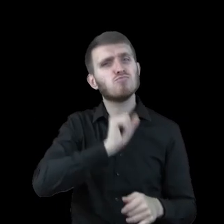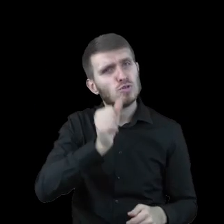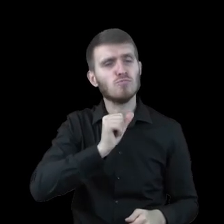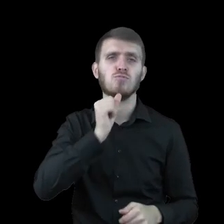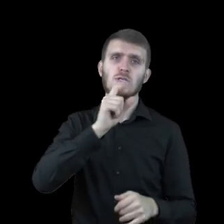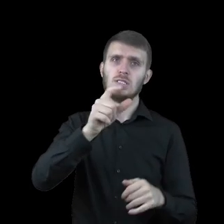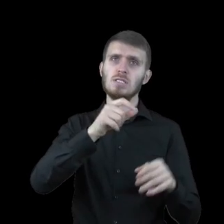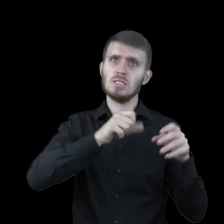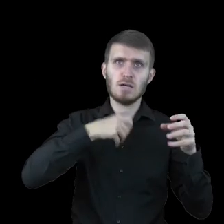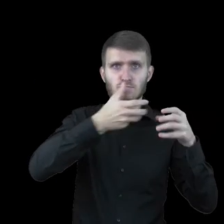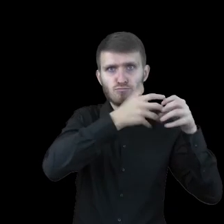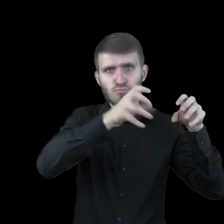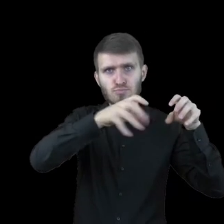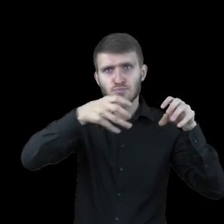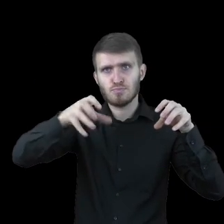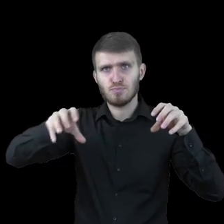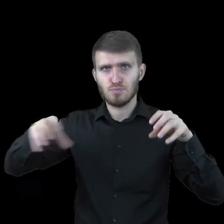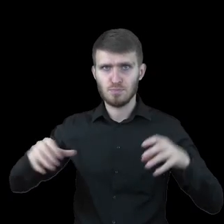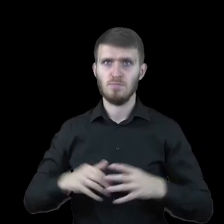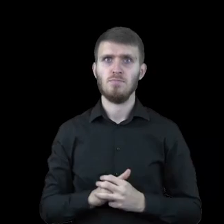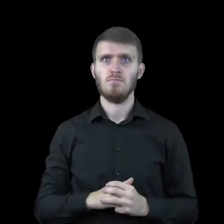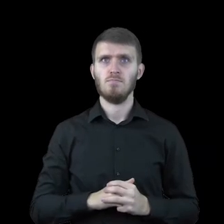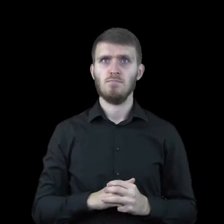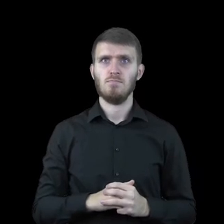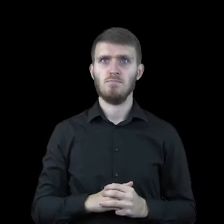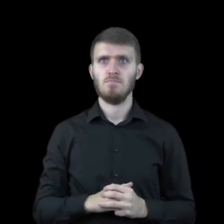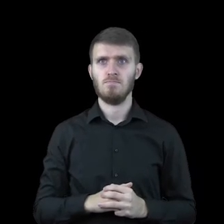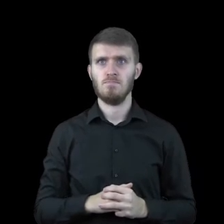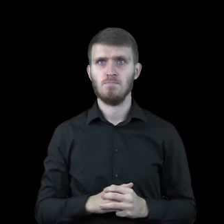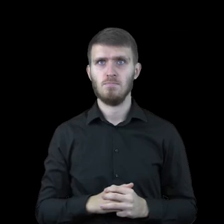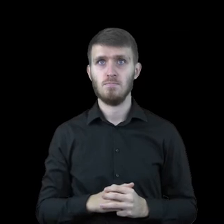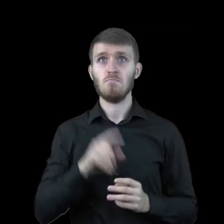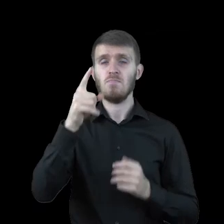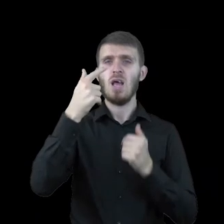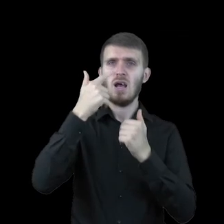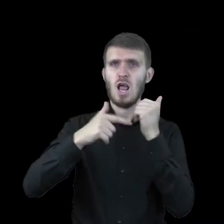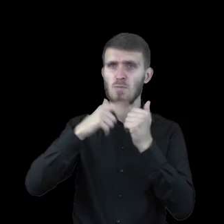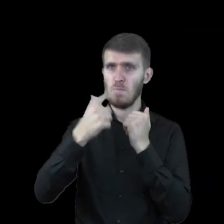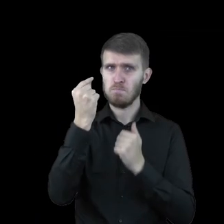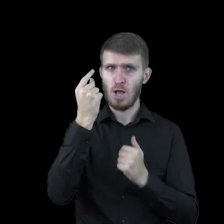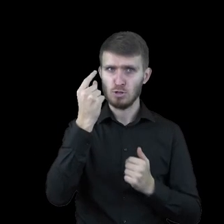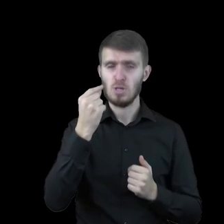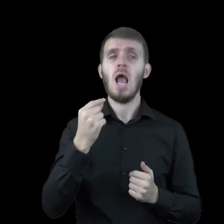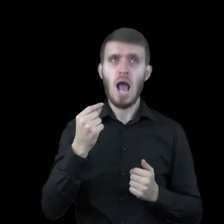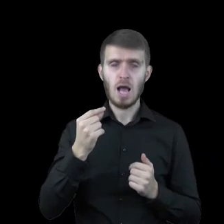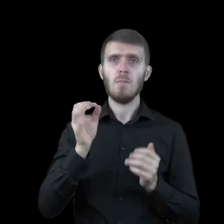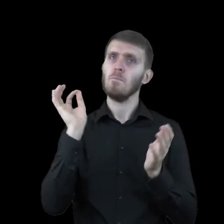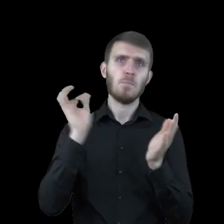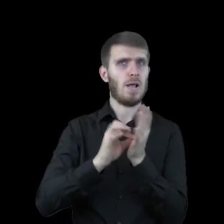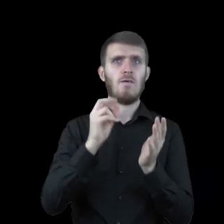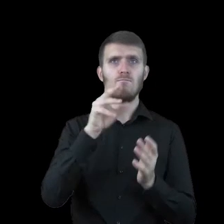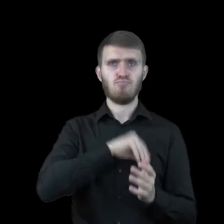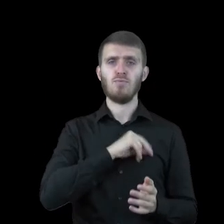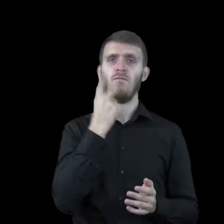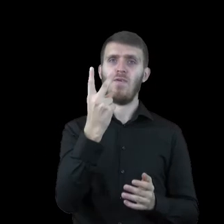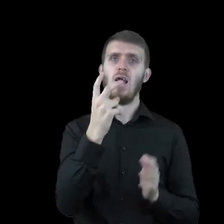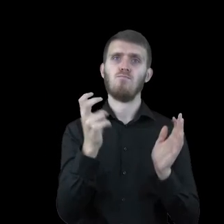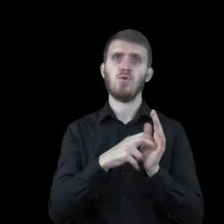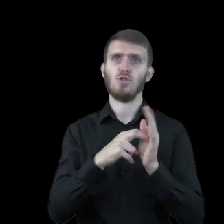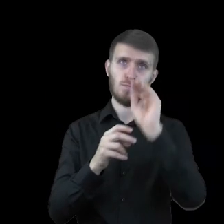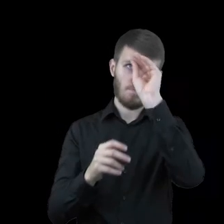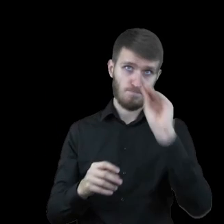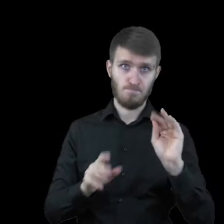teraz mógłbym skorzystać z kalkulatora, aby to obliczyć, ale tego nie zrobię. Spróbujmy sobie rozłożyć to na czynniki. Zobaczymy, co otrzymamy.